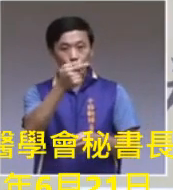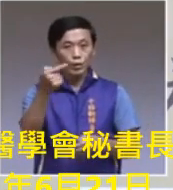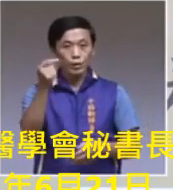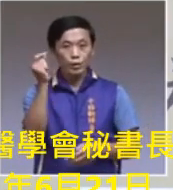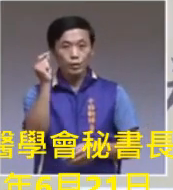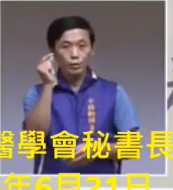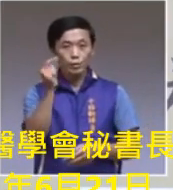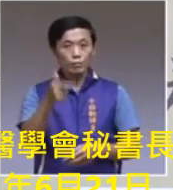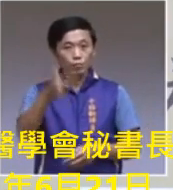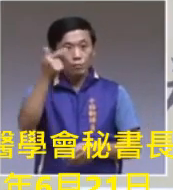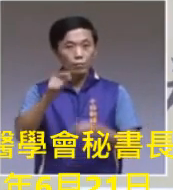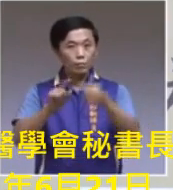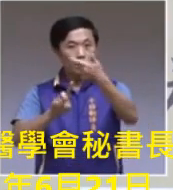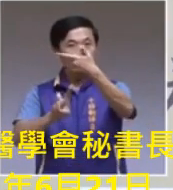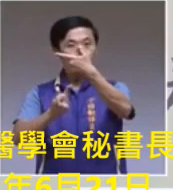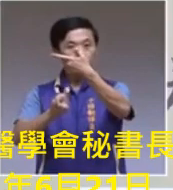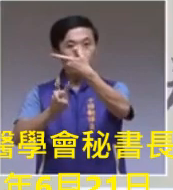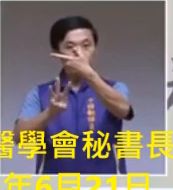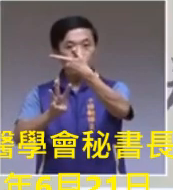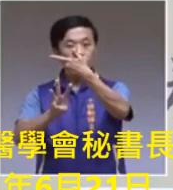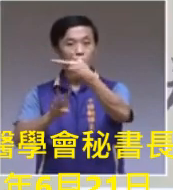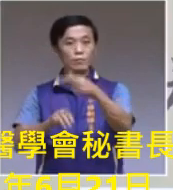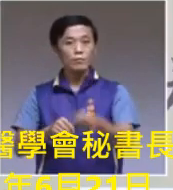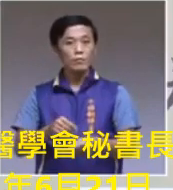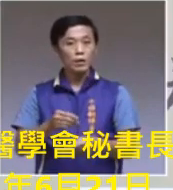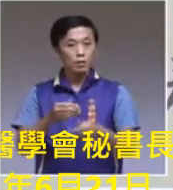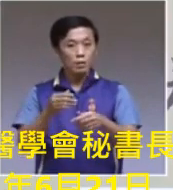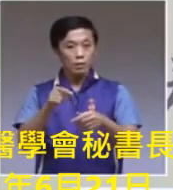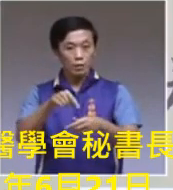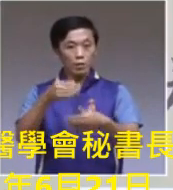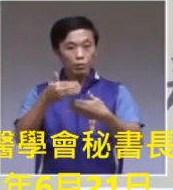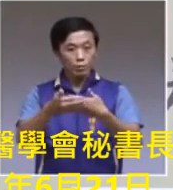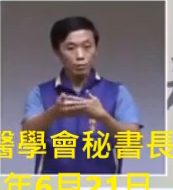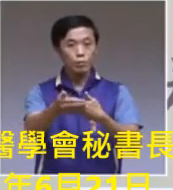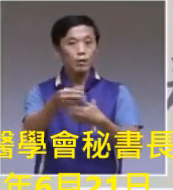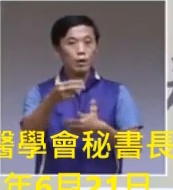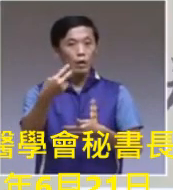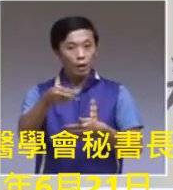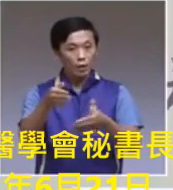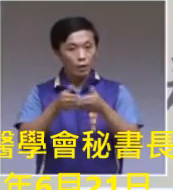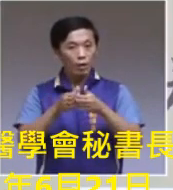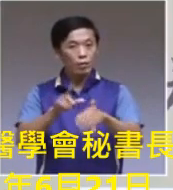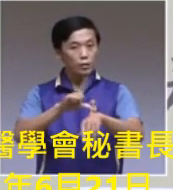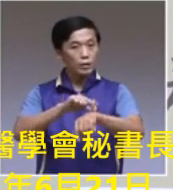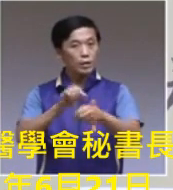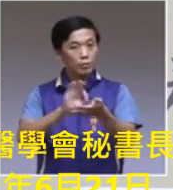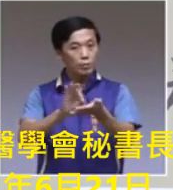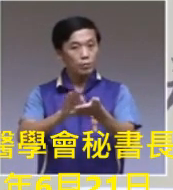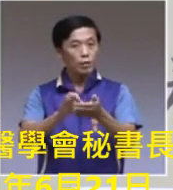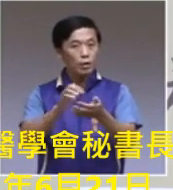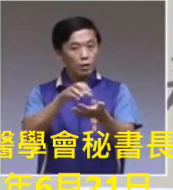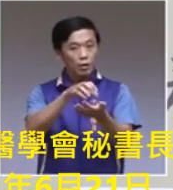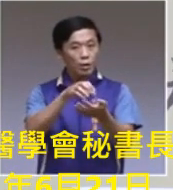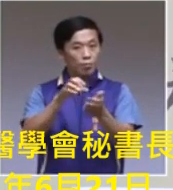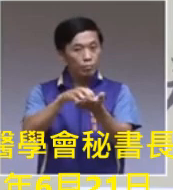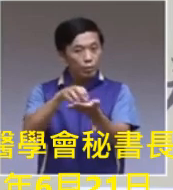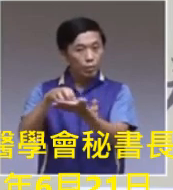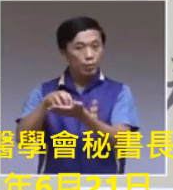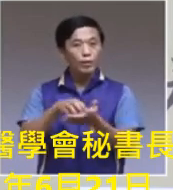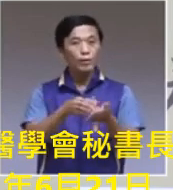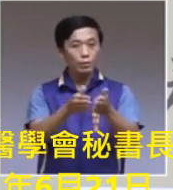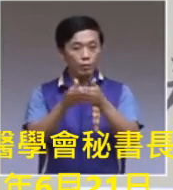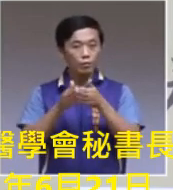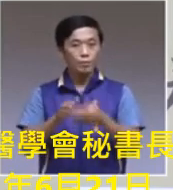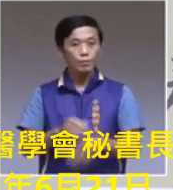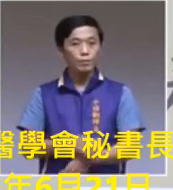在6月23号，但是之间因为我们还有在还要有一点时间来作业，好，假如说